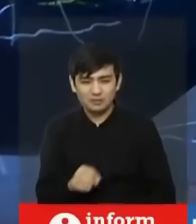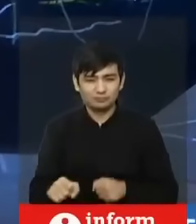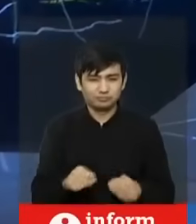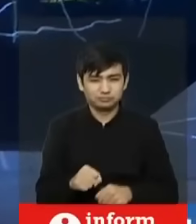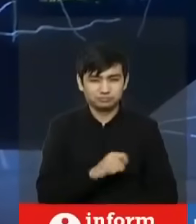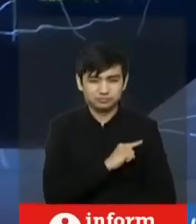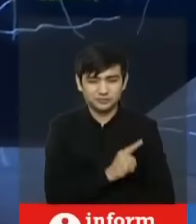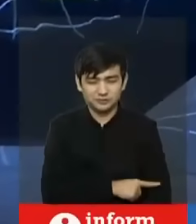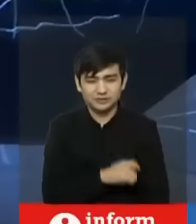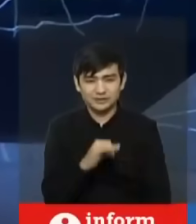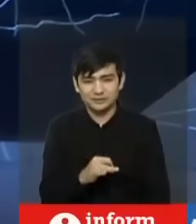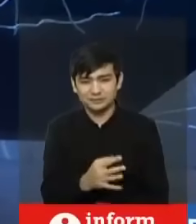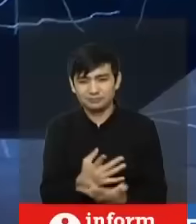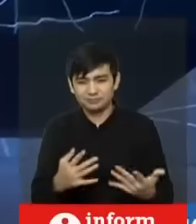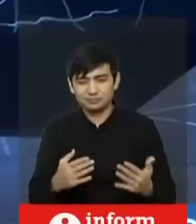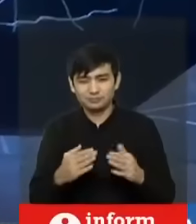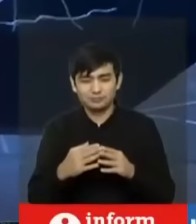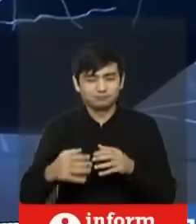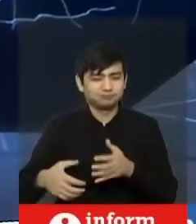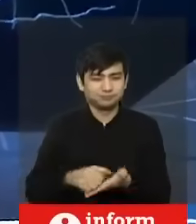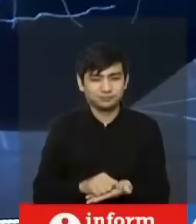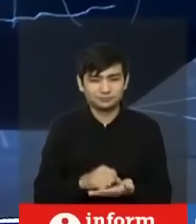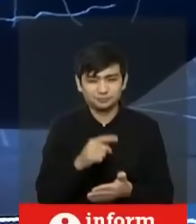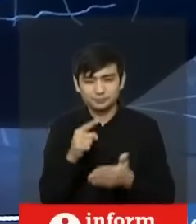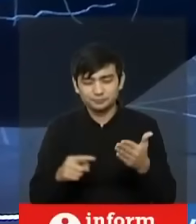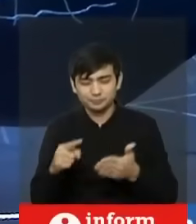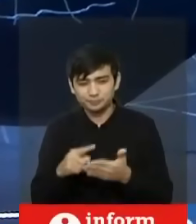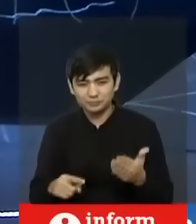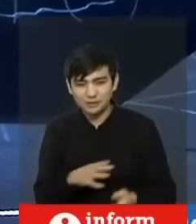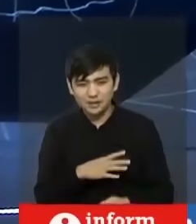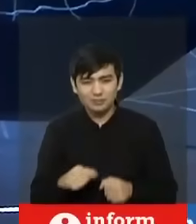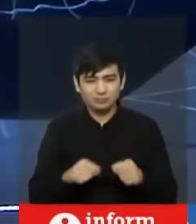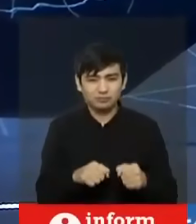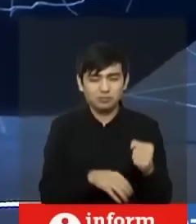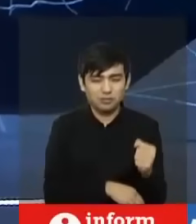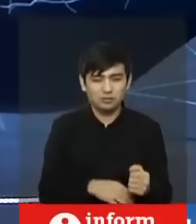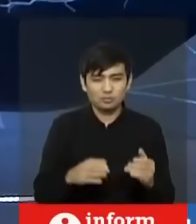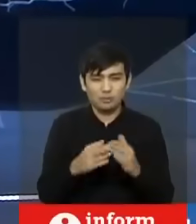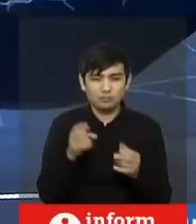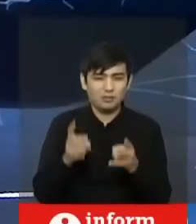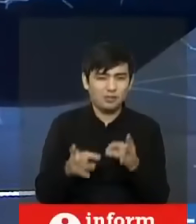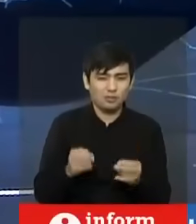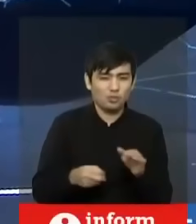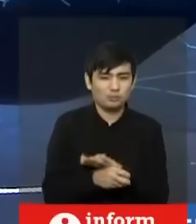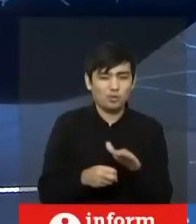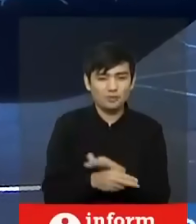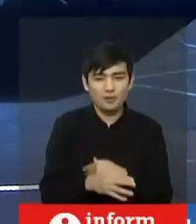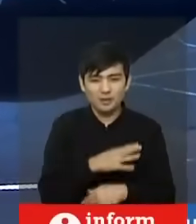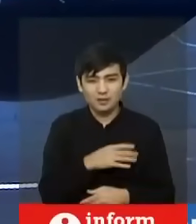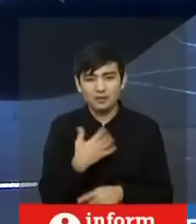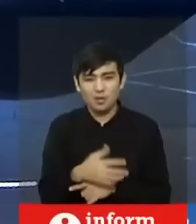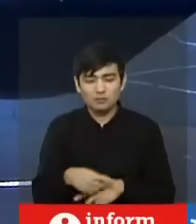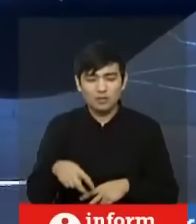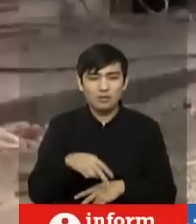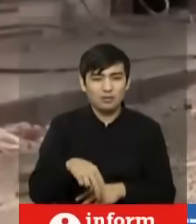қатар ғимараттың қабырғасы сөгіліп, жарықтар пайда болған. Ал жерасты дүмпуінен шошыған ел үйлерін тастап қашып, сағаттап далада